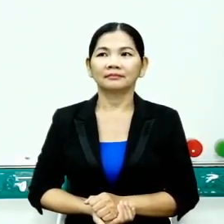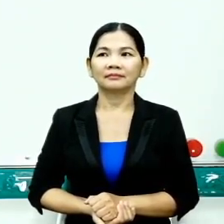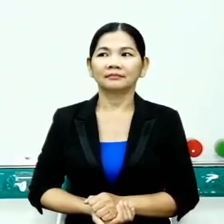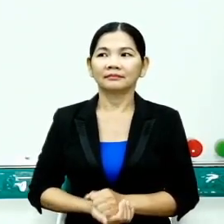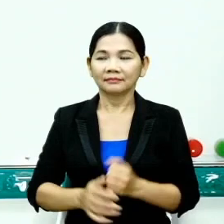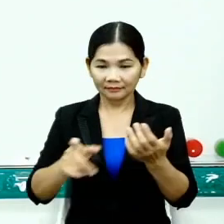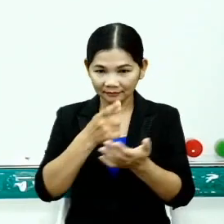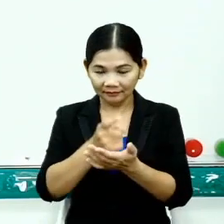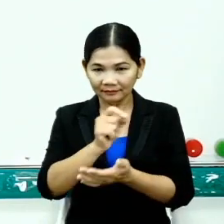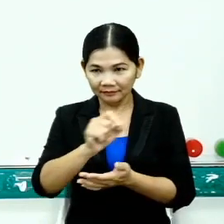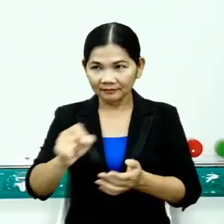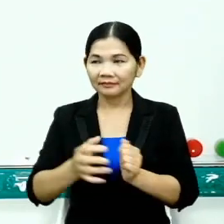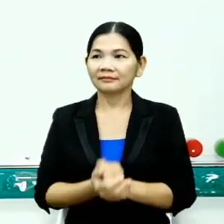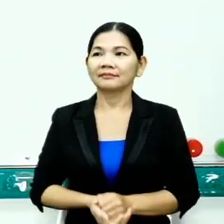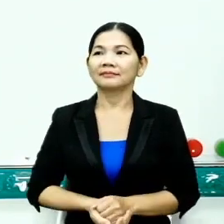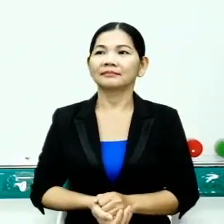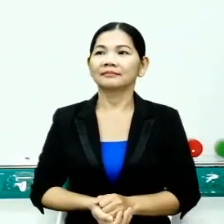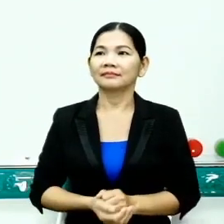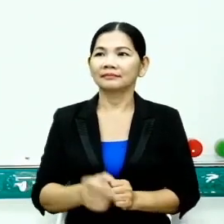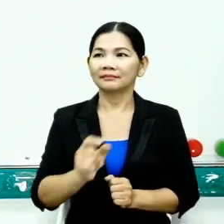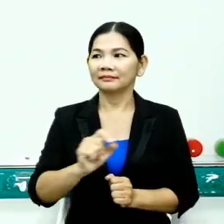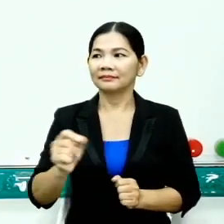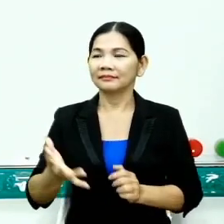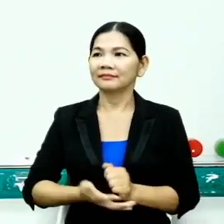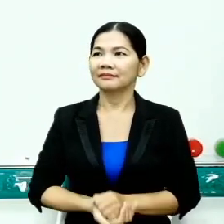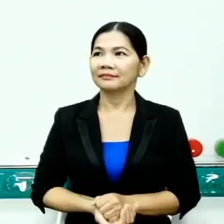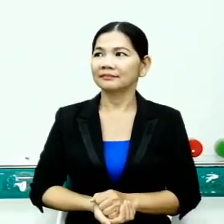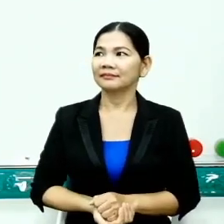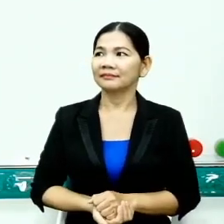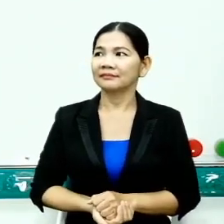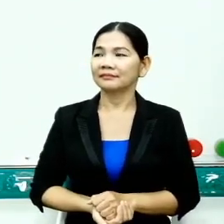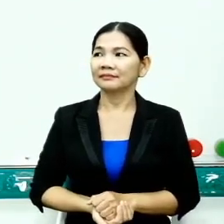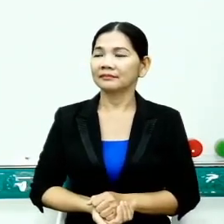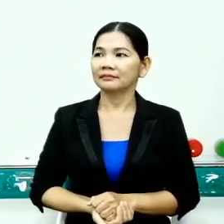con chưa rùm mà xe mà con ta đặt tay sẽ xe đêm đấy khá